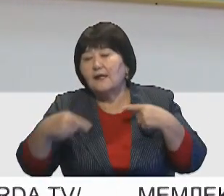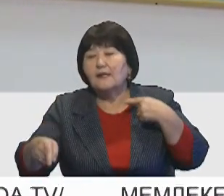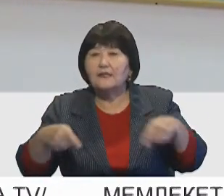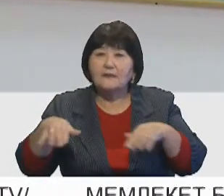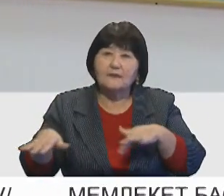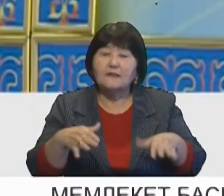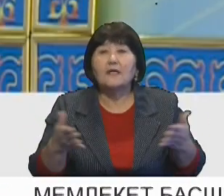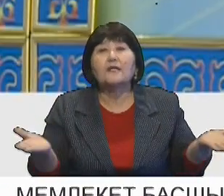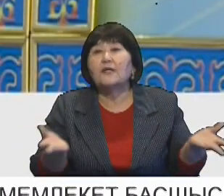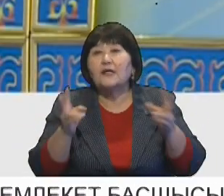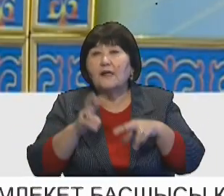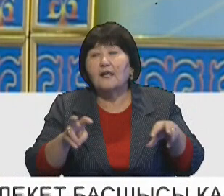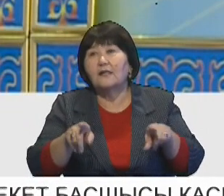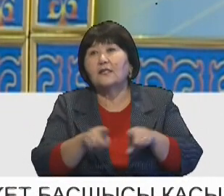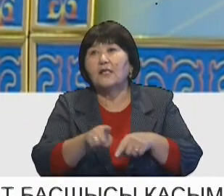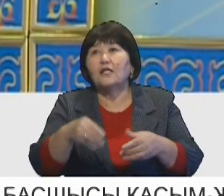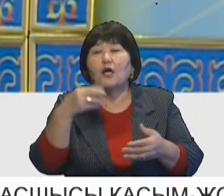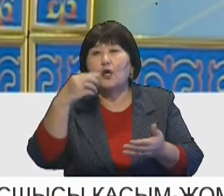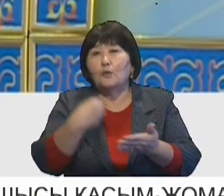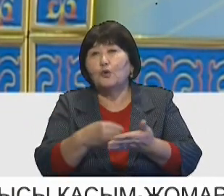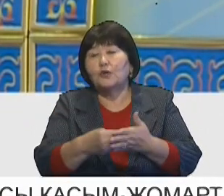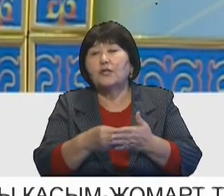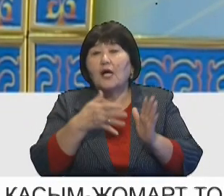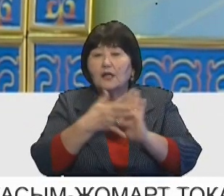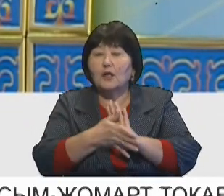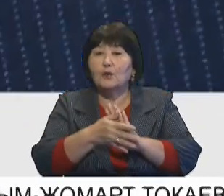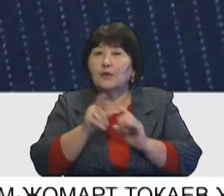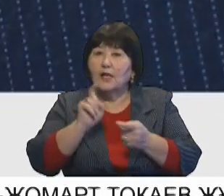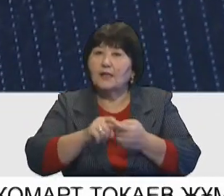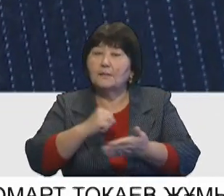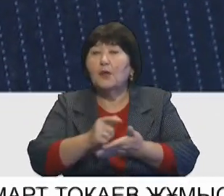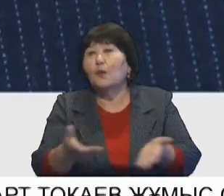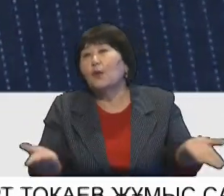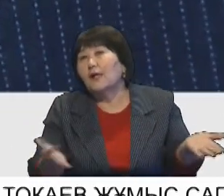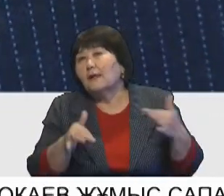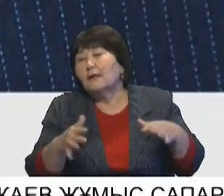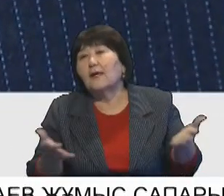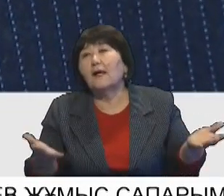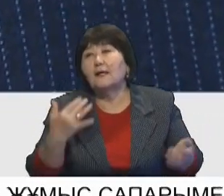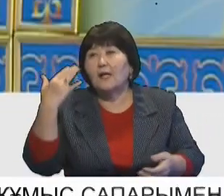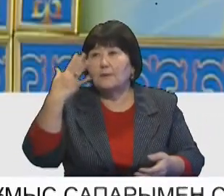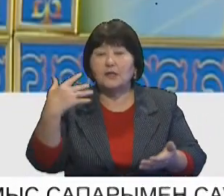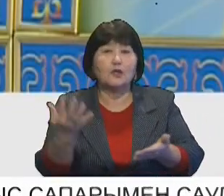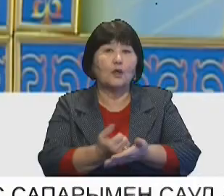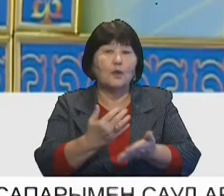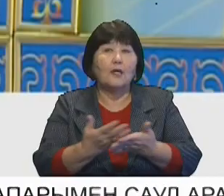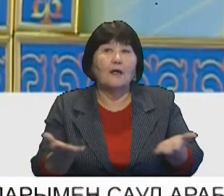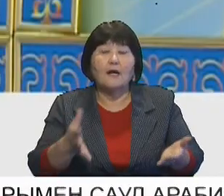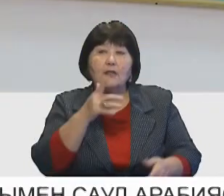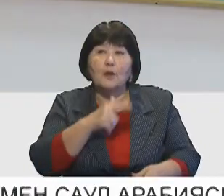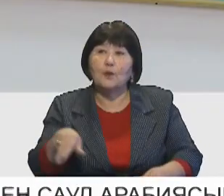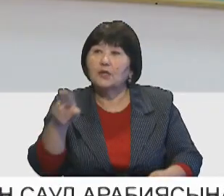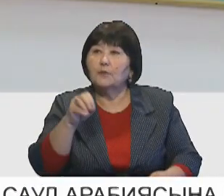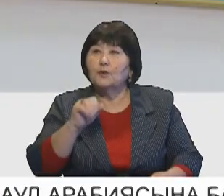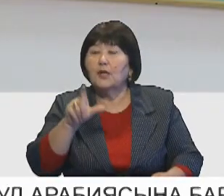қаралды. Неге қаралды? Және де бюджеттің атқарылуын қарайды, бекітеді. Ол қалай атқарылды, қандай мақсаттарға қол жеткізілді. Қай уақытта